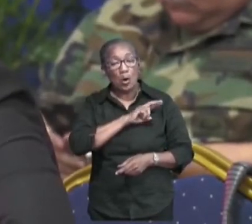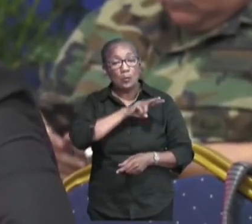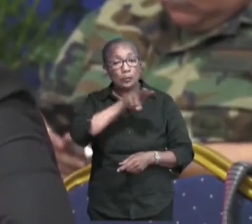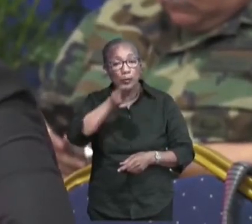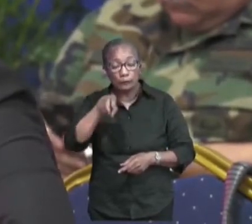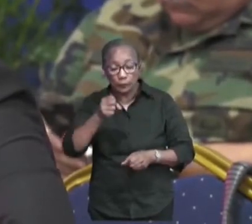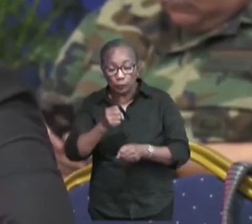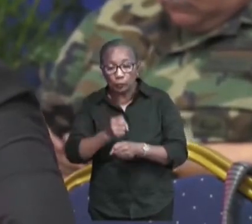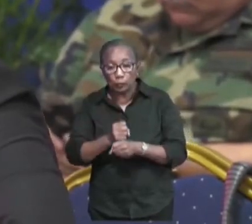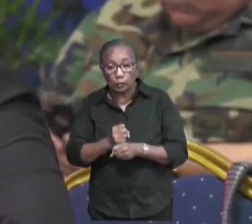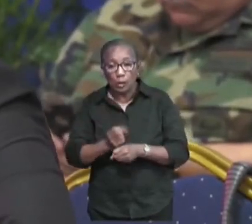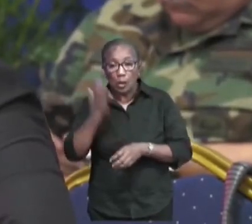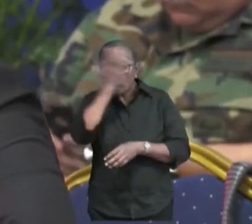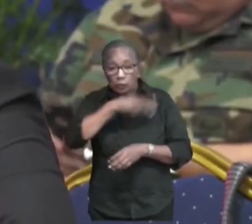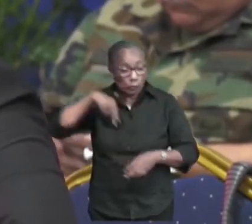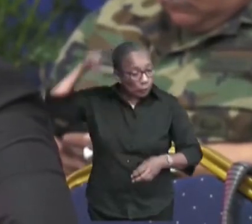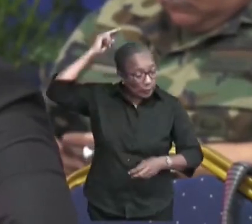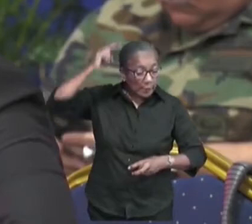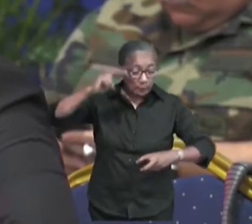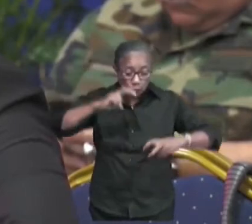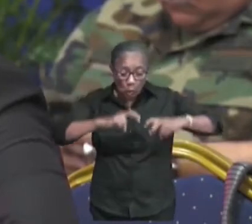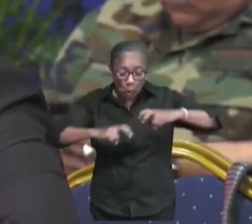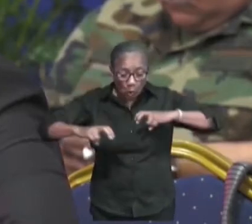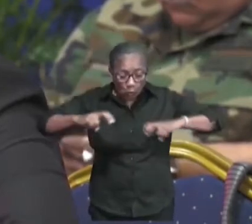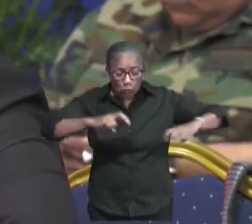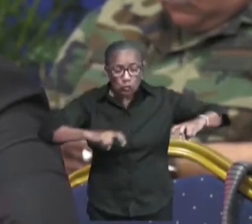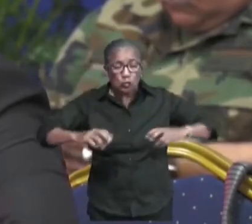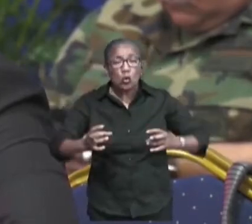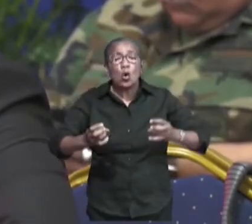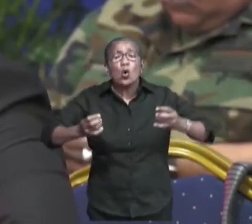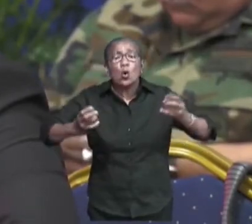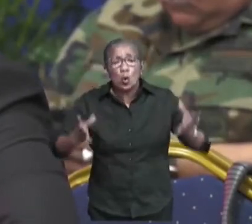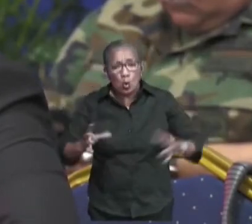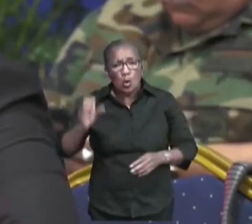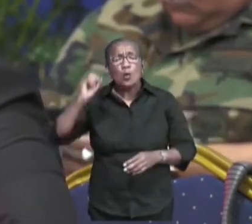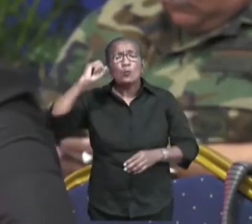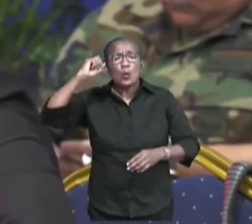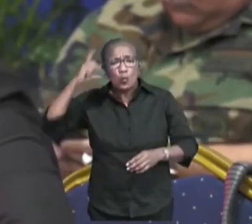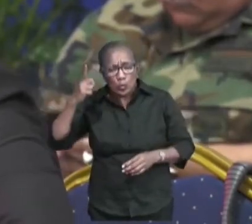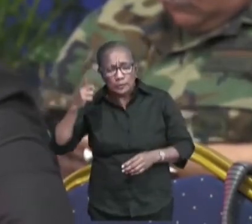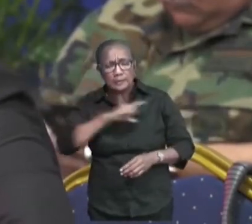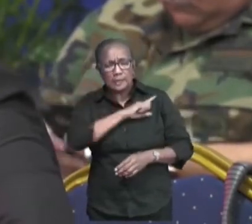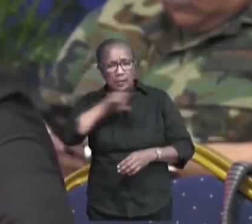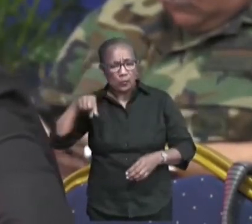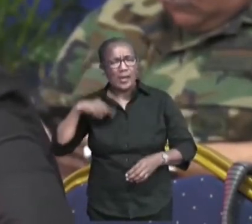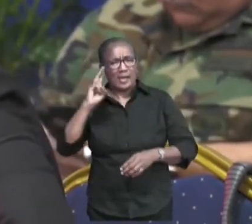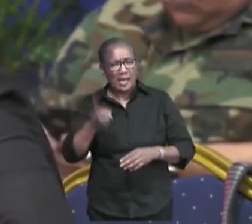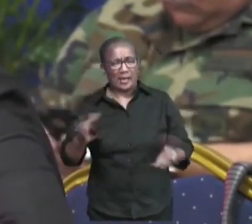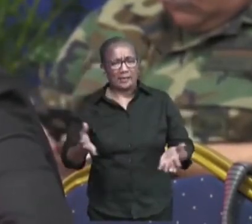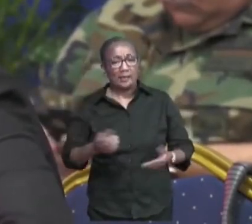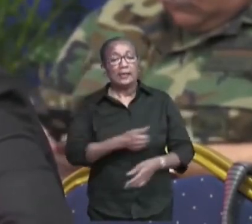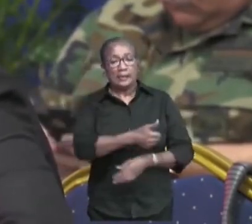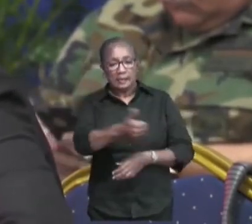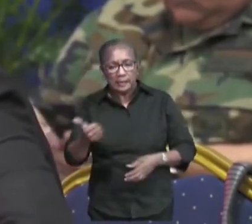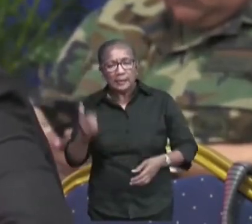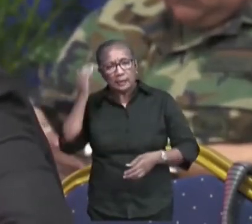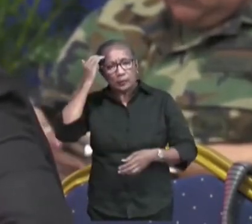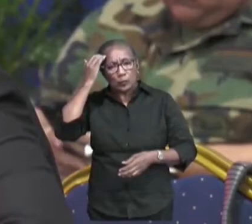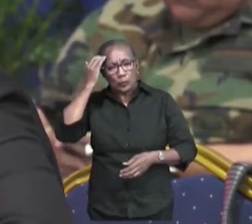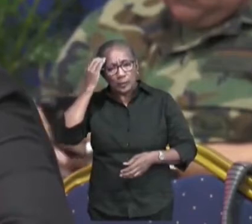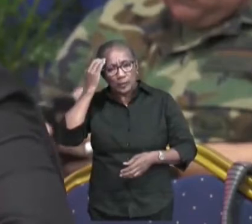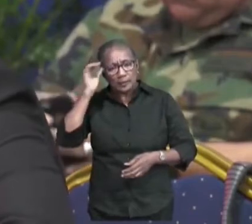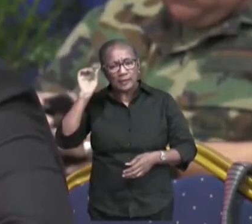de Surinamers. Dat we zeggen, onderzoek, hoe bewust zijn we eigenlijk echt wel? Want iedereen weet iets over